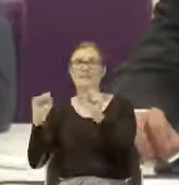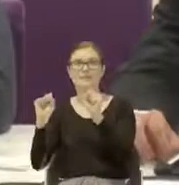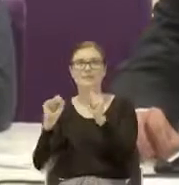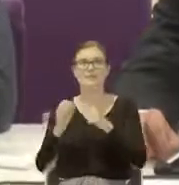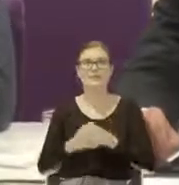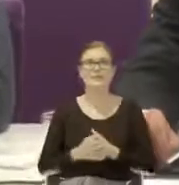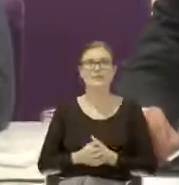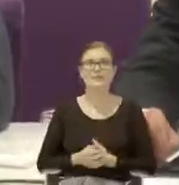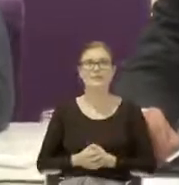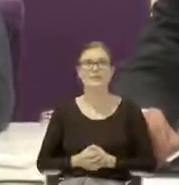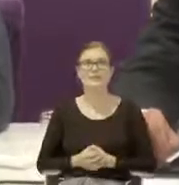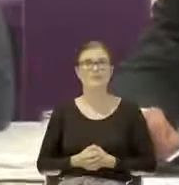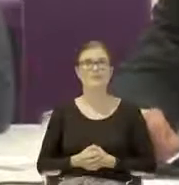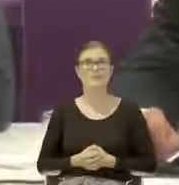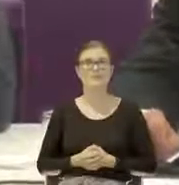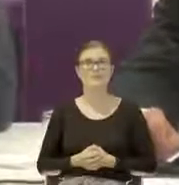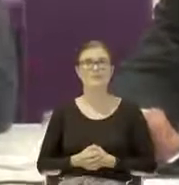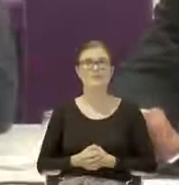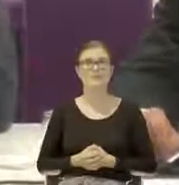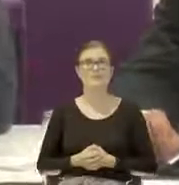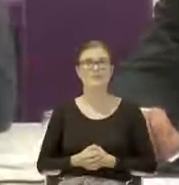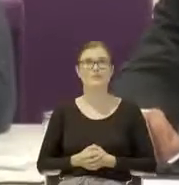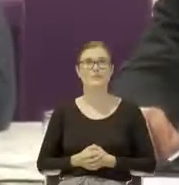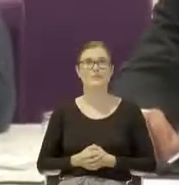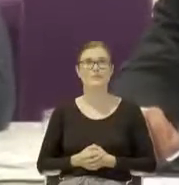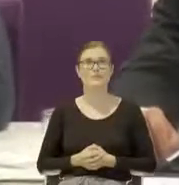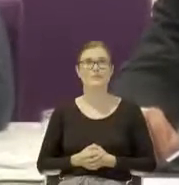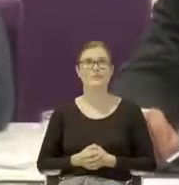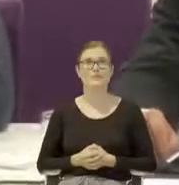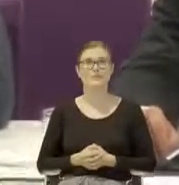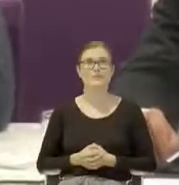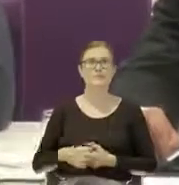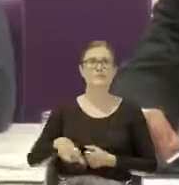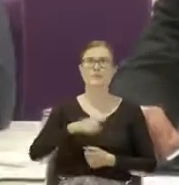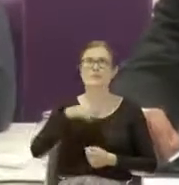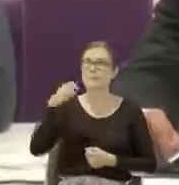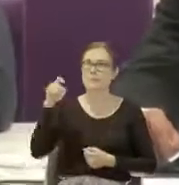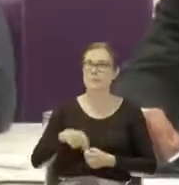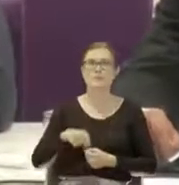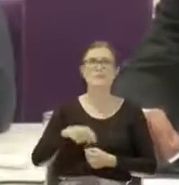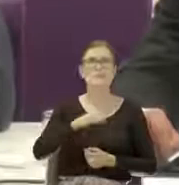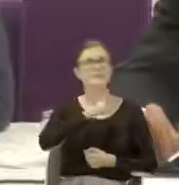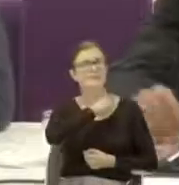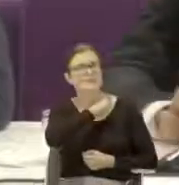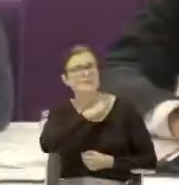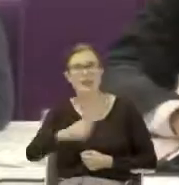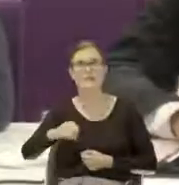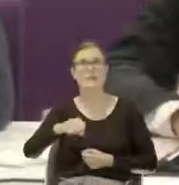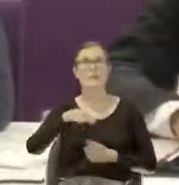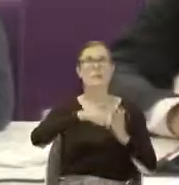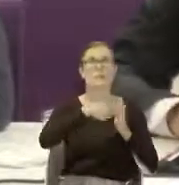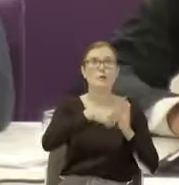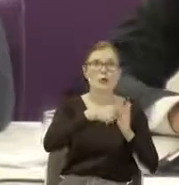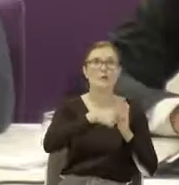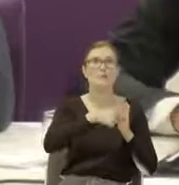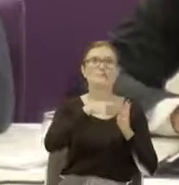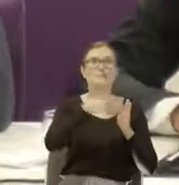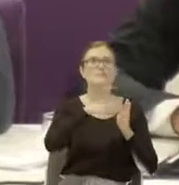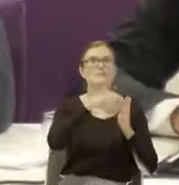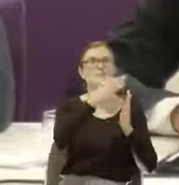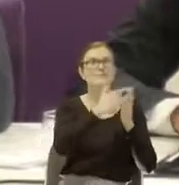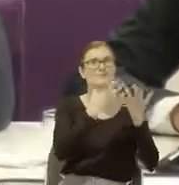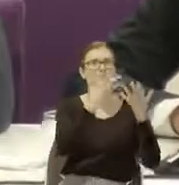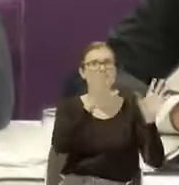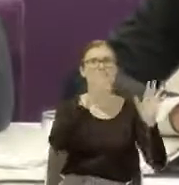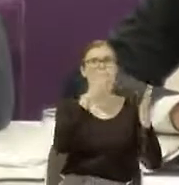les projets à terme, il faut substituer à ces projets de nouveaux projets plus ambitieux et faire